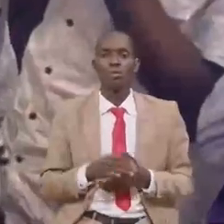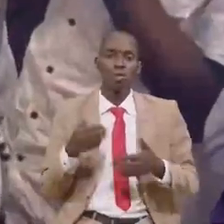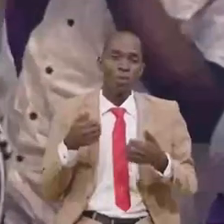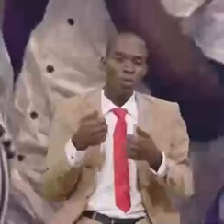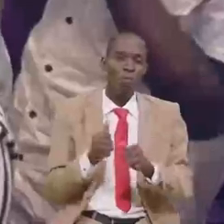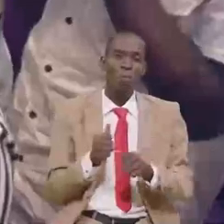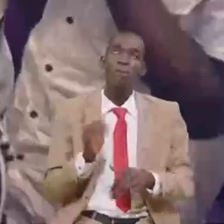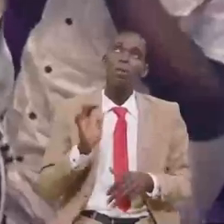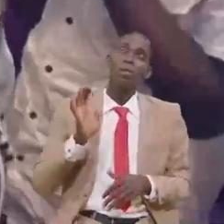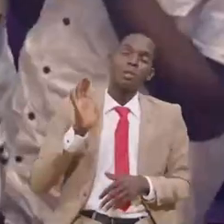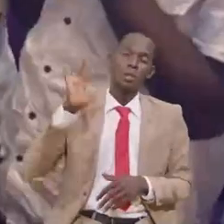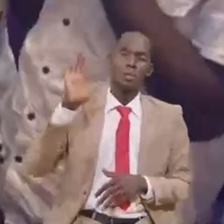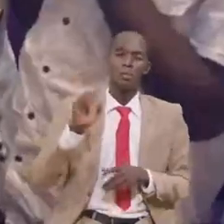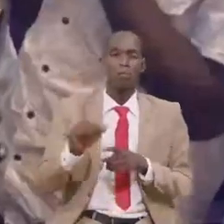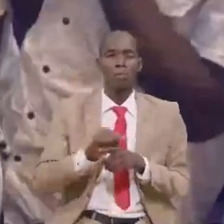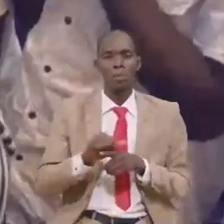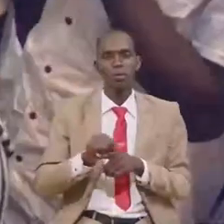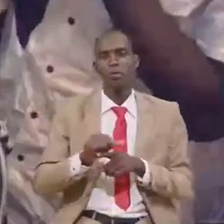Suivez son mandat pratique.